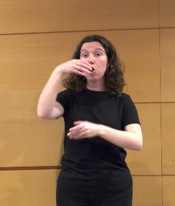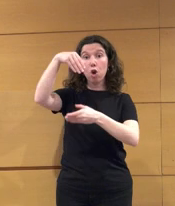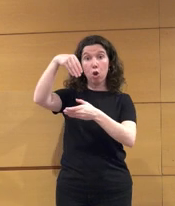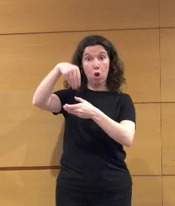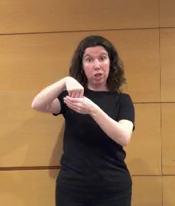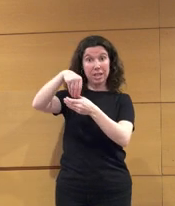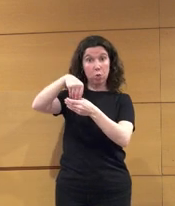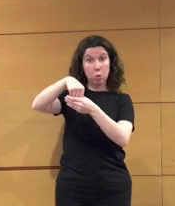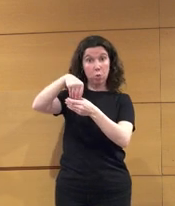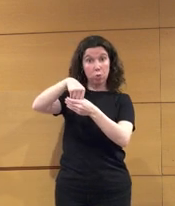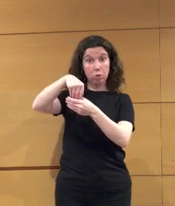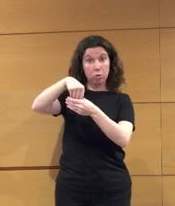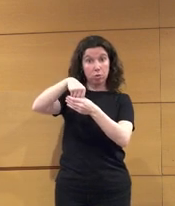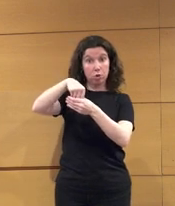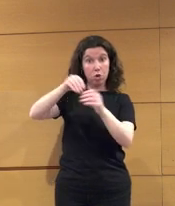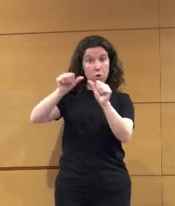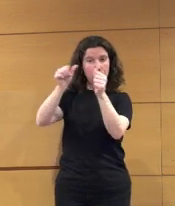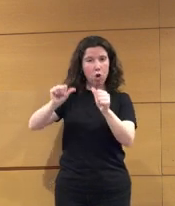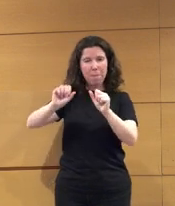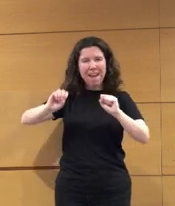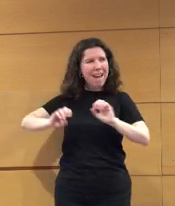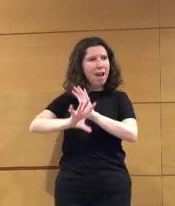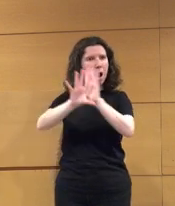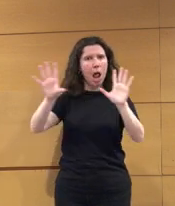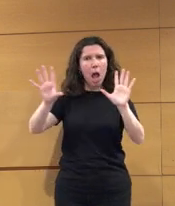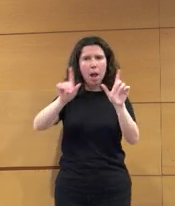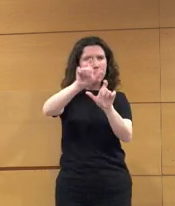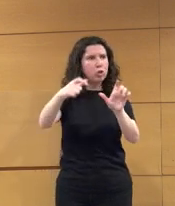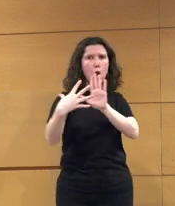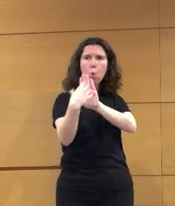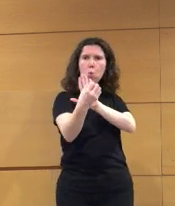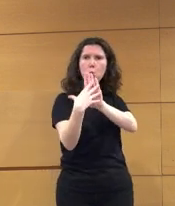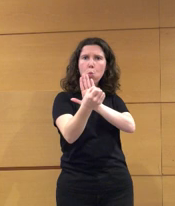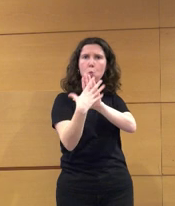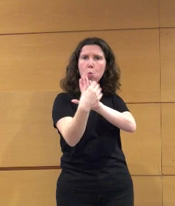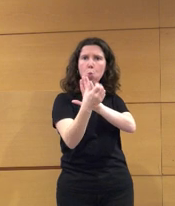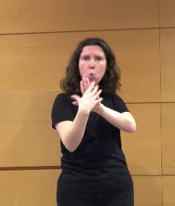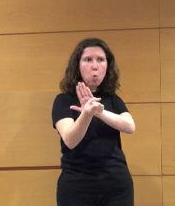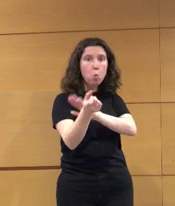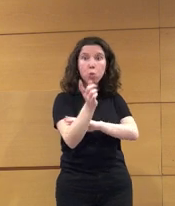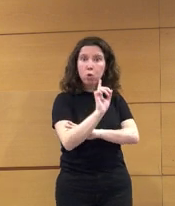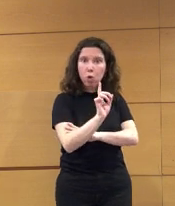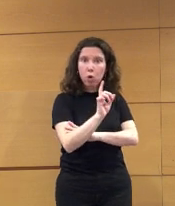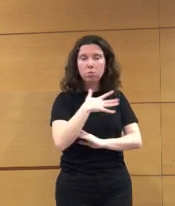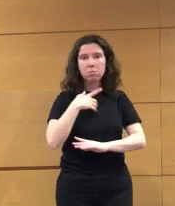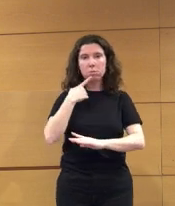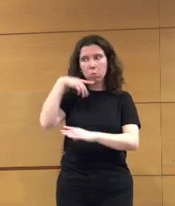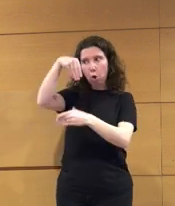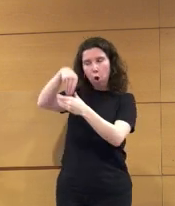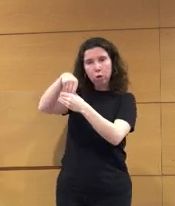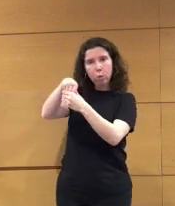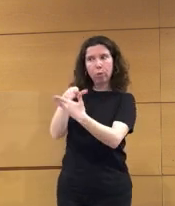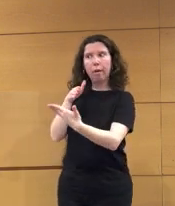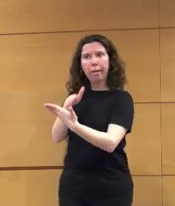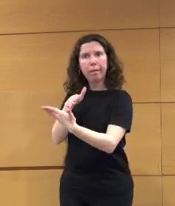d'una manera que sigui entenedora per a la ciutadania, no estem facilitant el seu accés a aquells continguts o